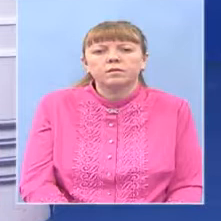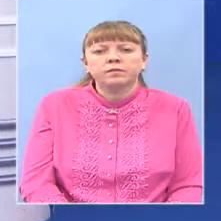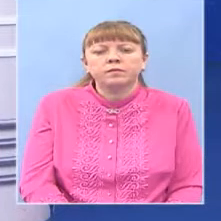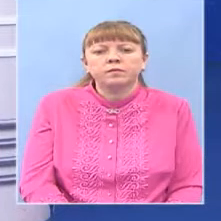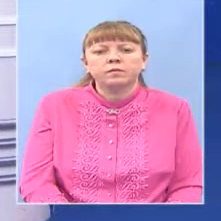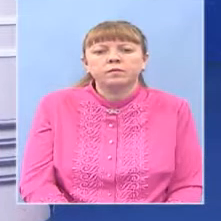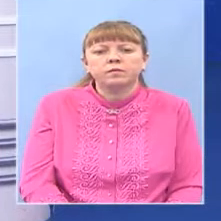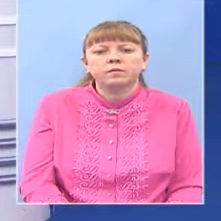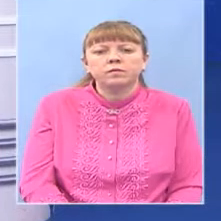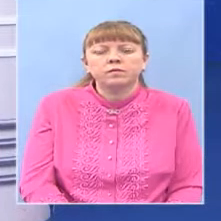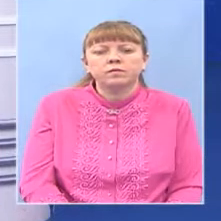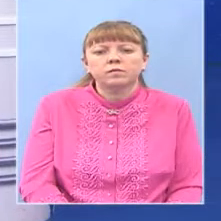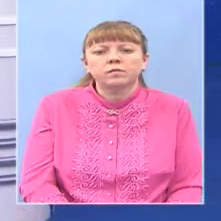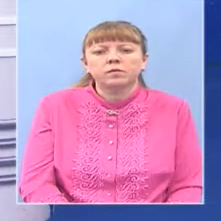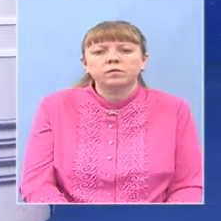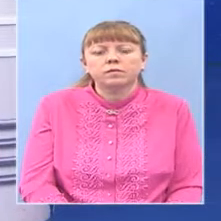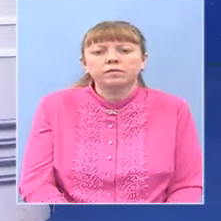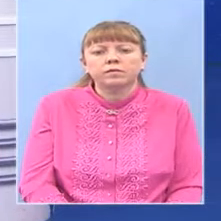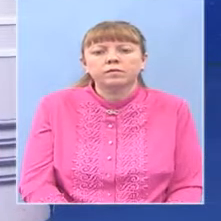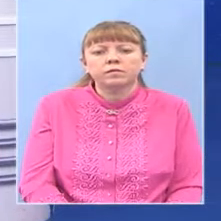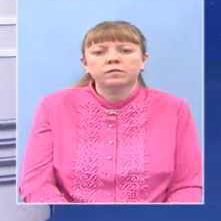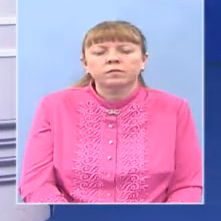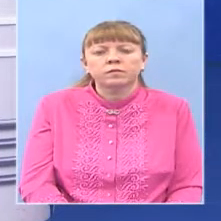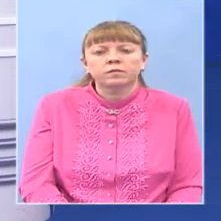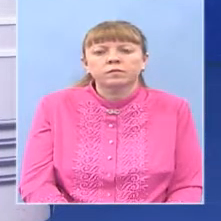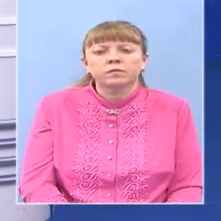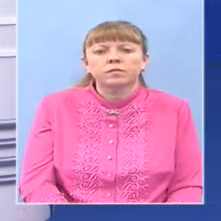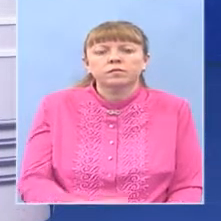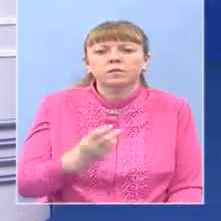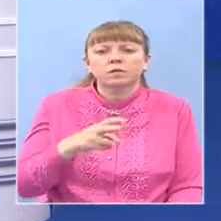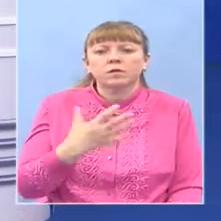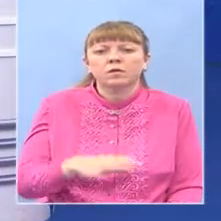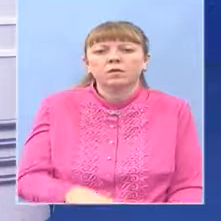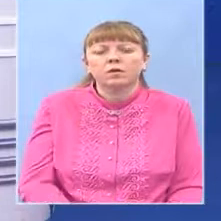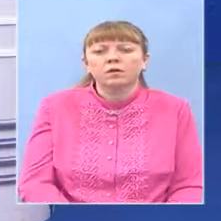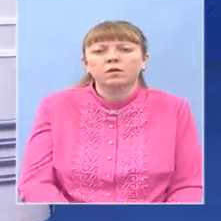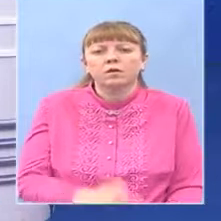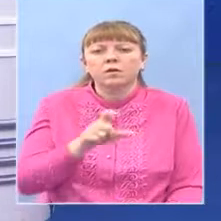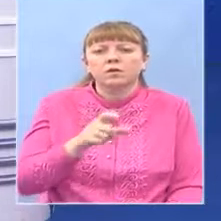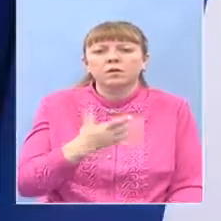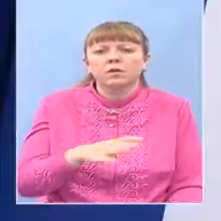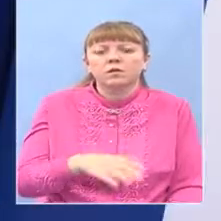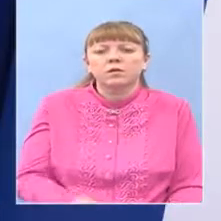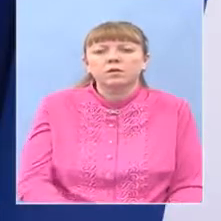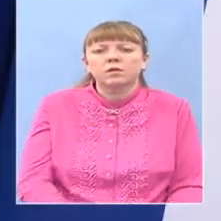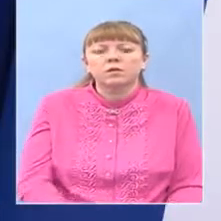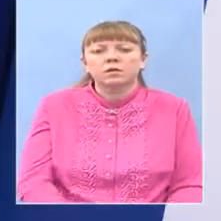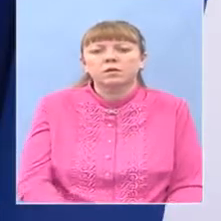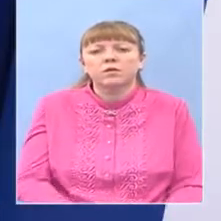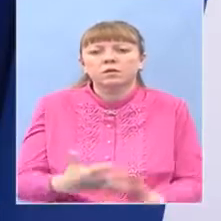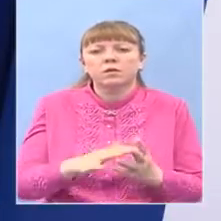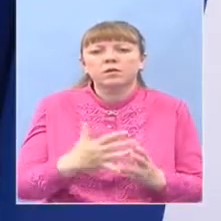так, сейчас даже вот вспомнить, как бы, да, а вот был в Тасхалинском районе такой, ну, вот житель именно Тасхалинского района,